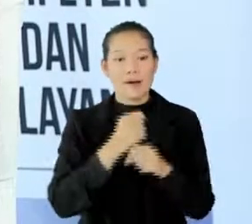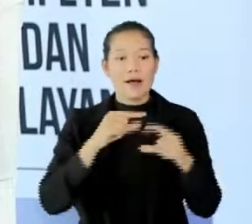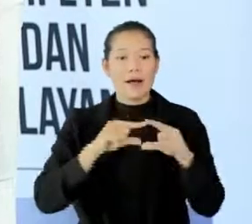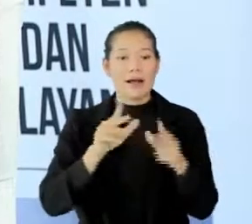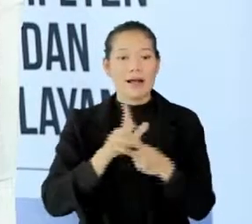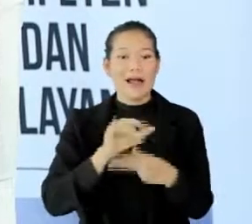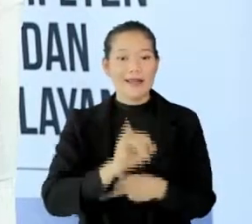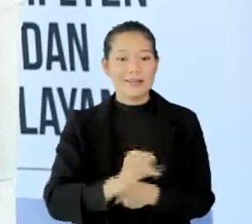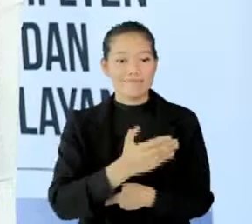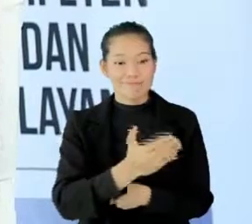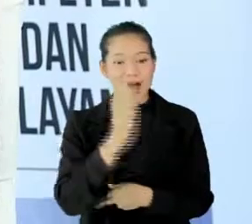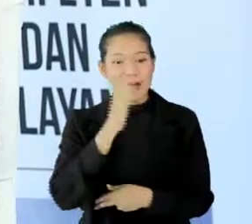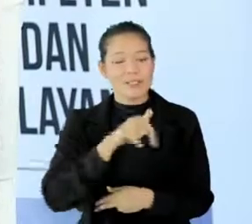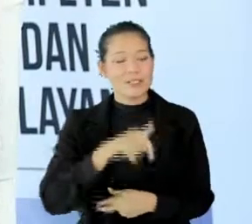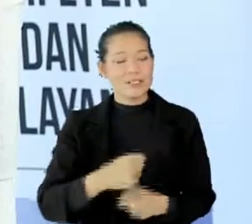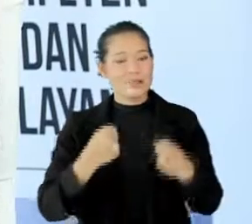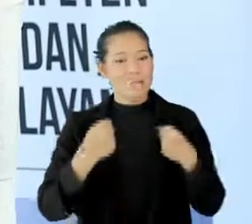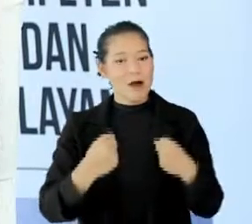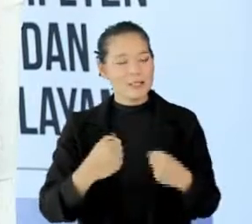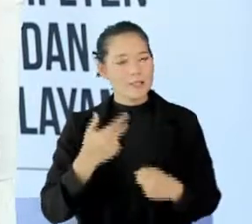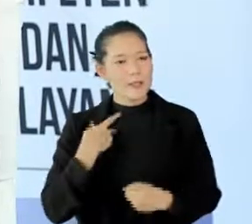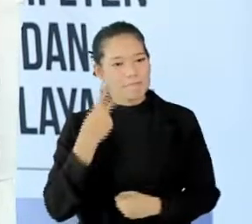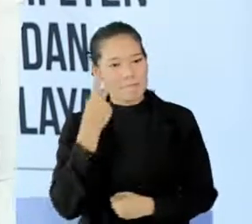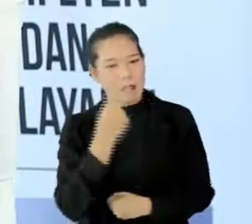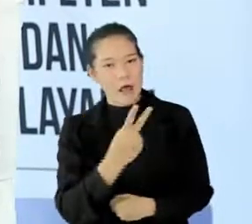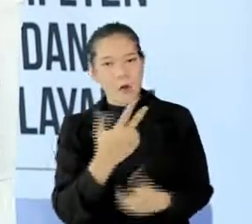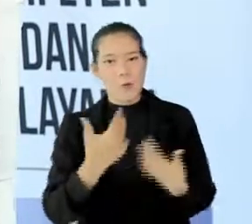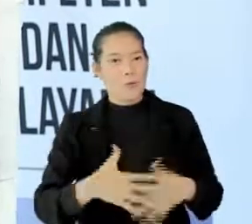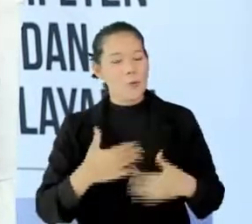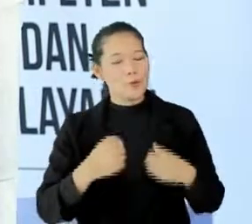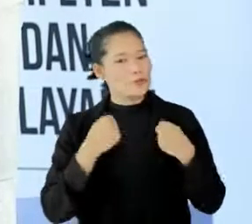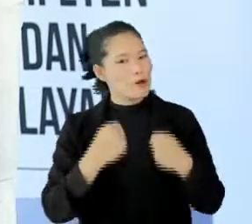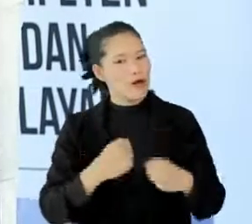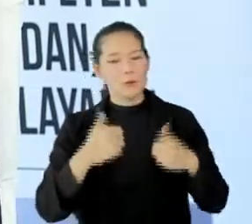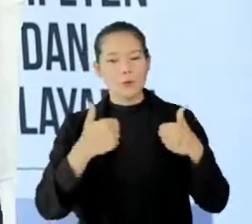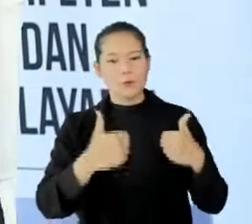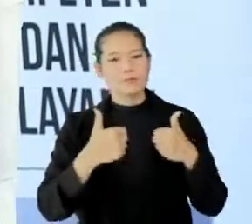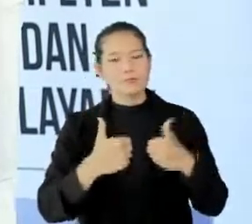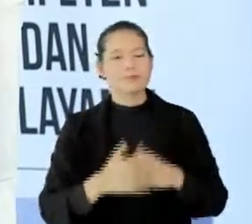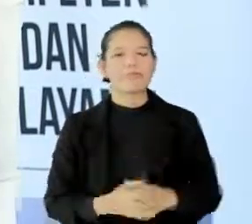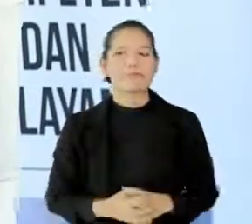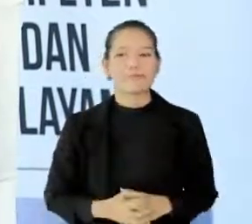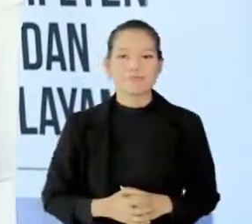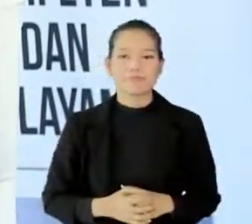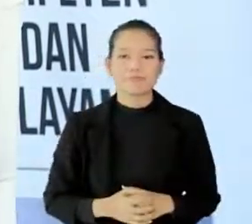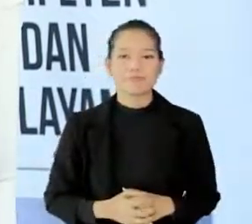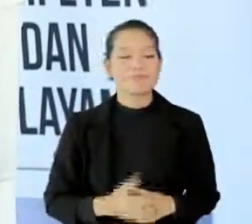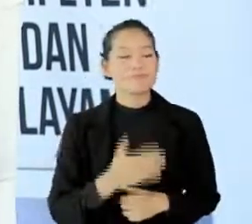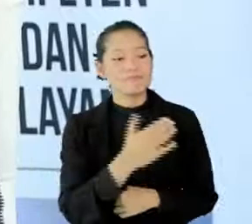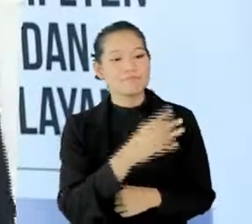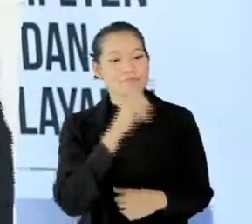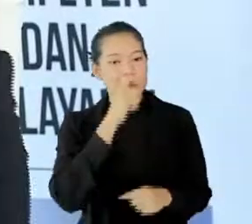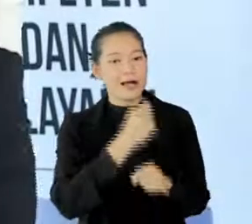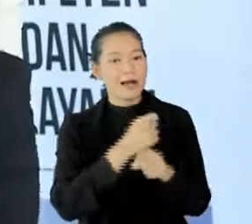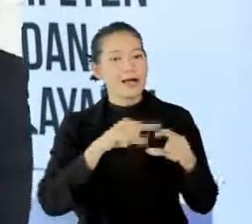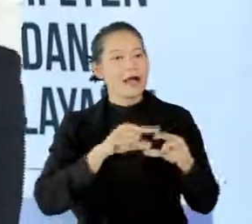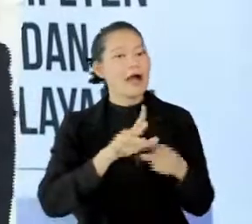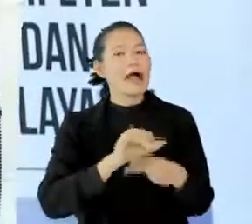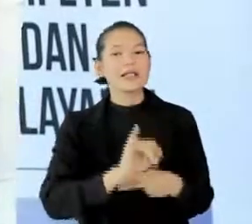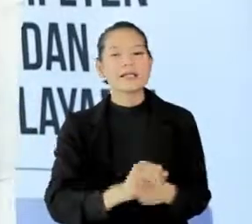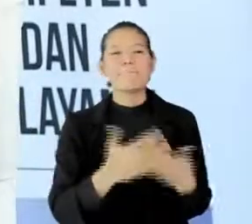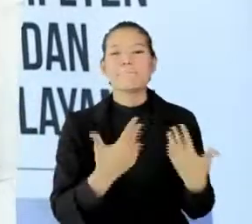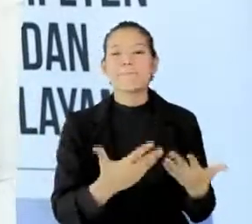Pak, yang hari ini sangat semangat. Saya melihat semangat itu dari Bapak, luar biasa. Pak Gani, Pak, bagaimana nih